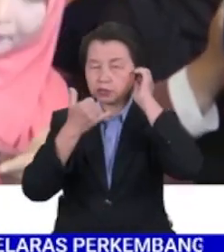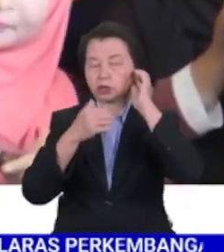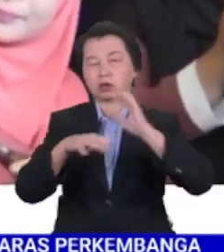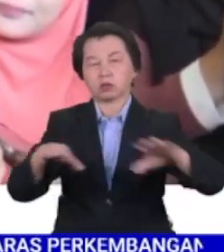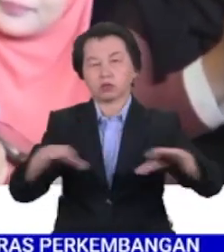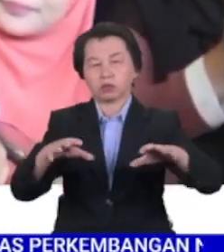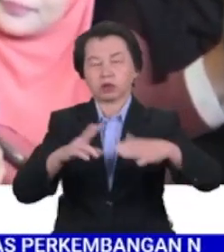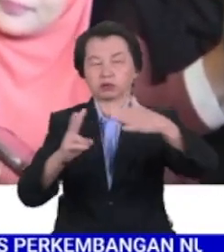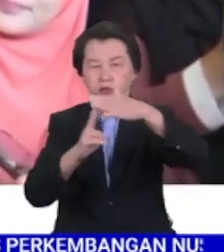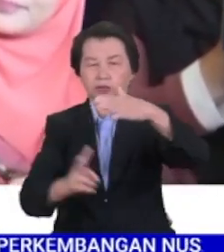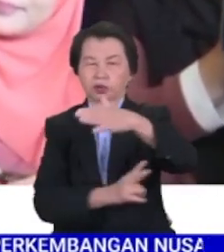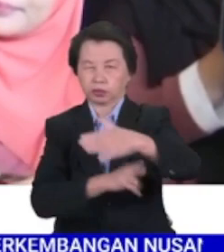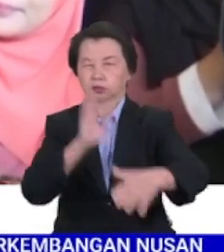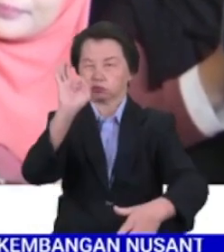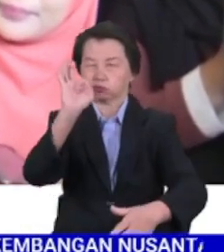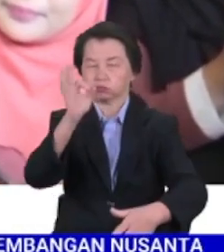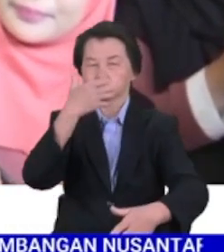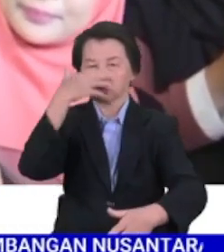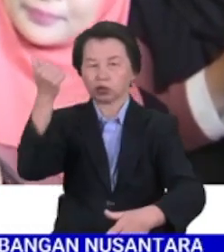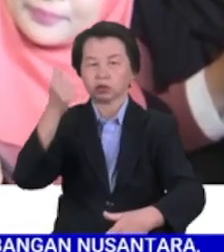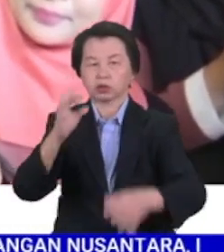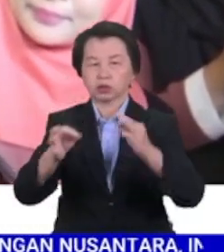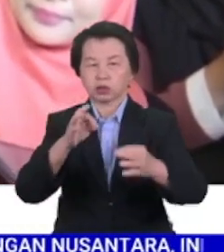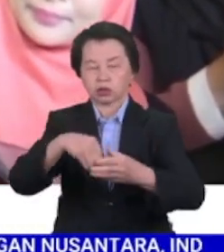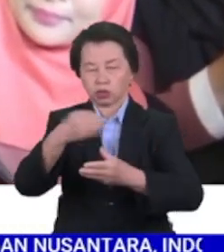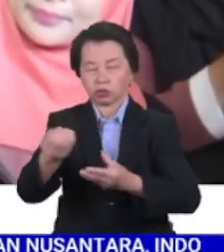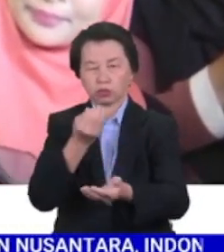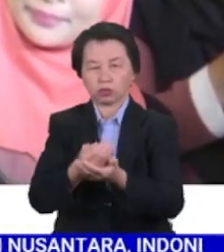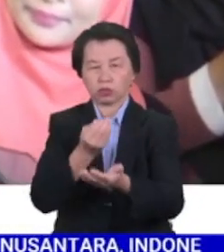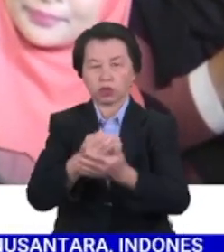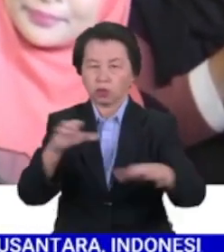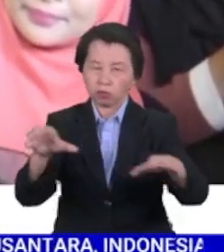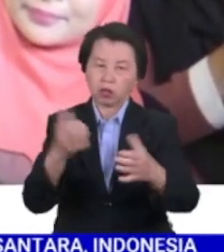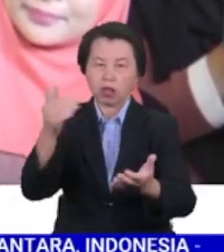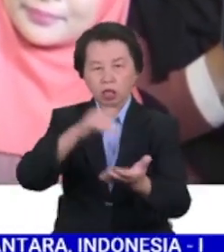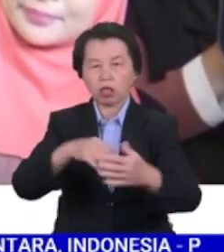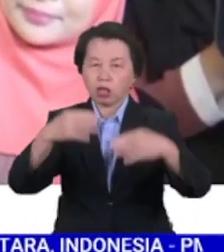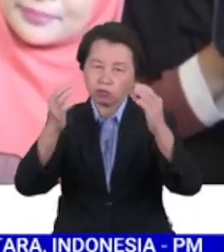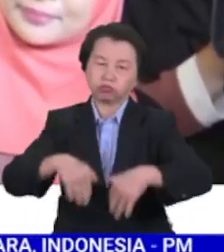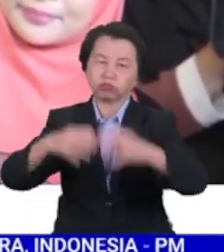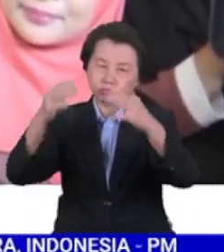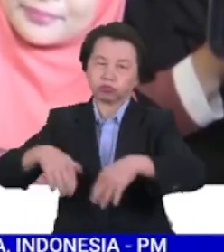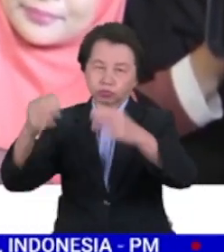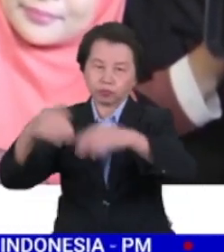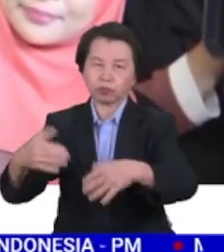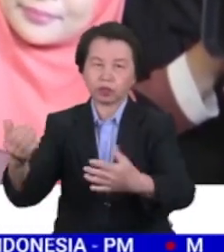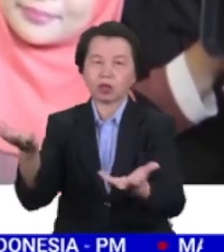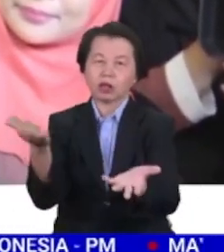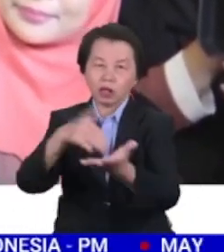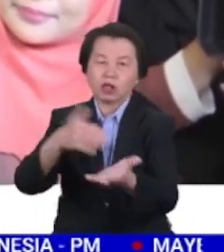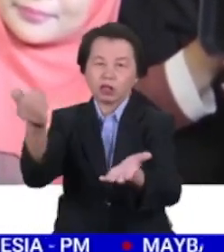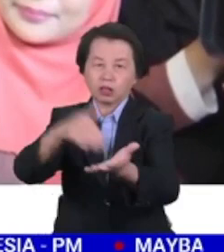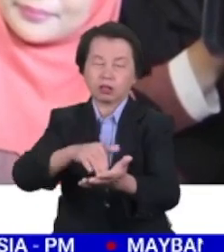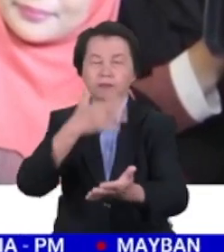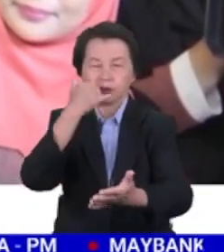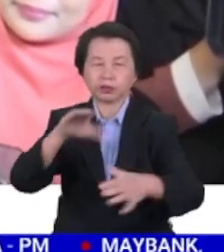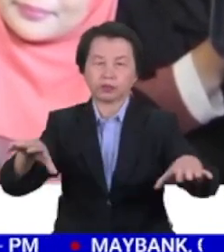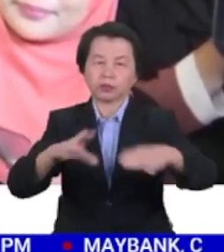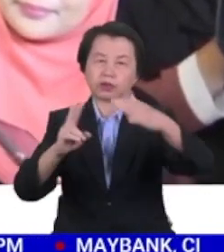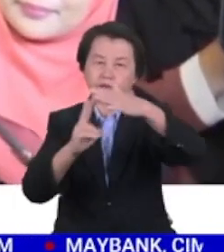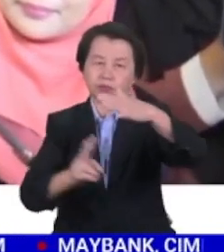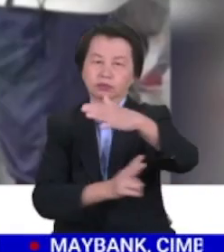saya pun setujulah. Daripada buat, keluar duit, kalau dah putus, buat lagi. Bagi sediakan jambatan untuk boleh diselesaikan untuk jangka masa